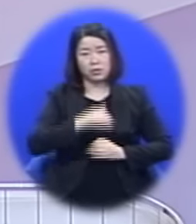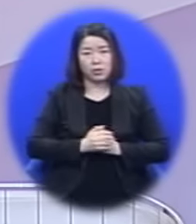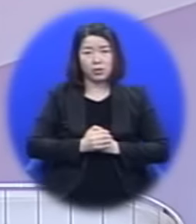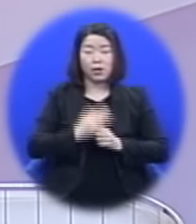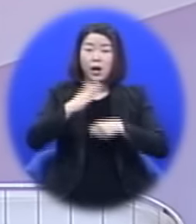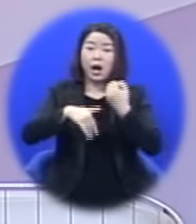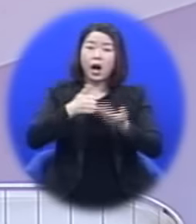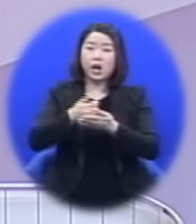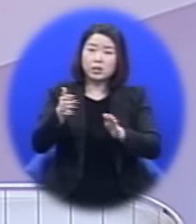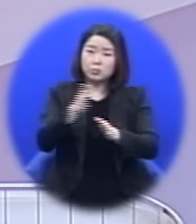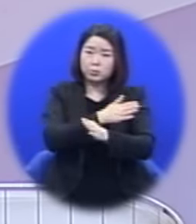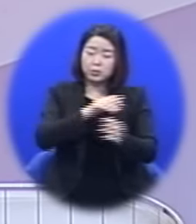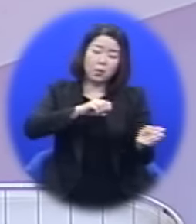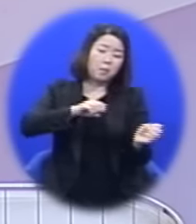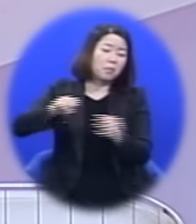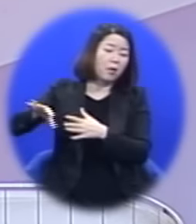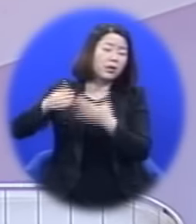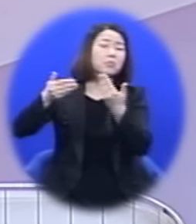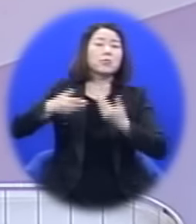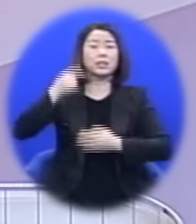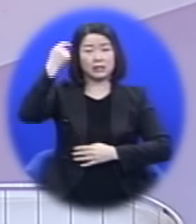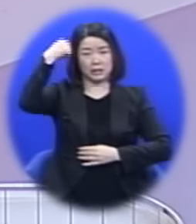하나님으로부터 버림받은 느낌이었습니다.